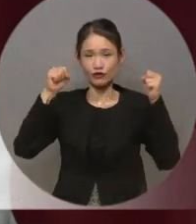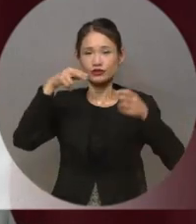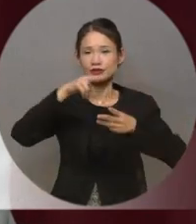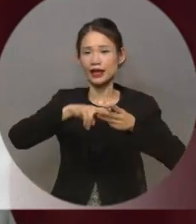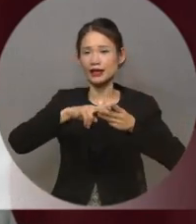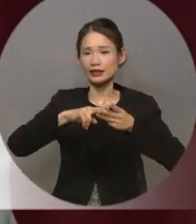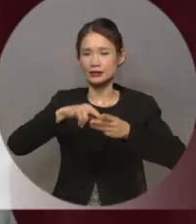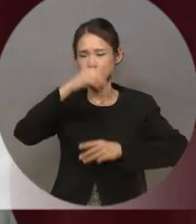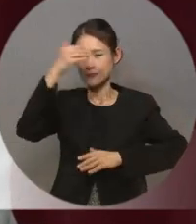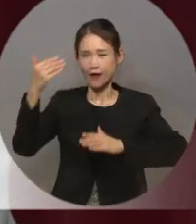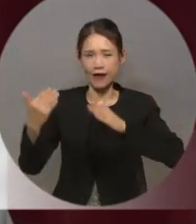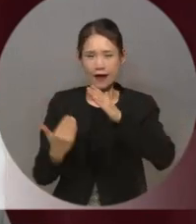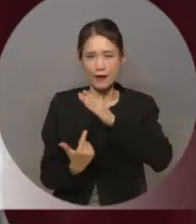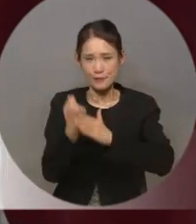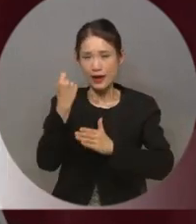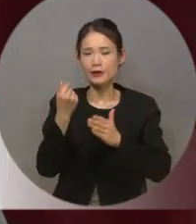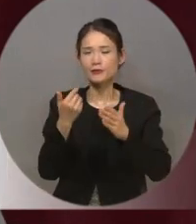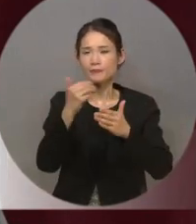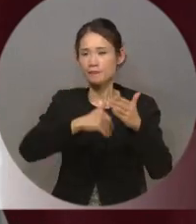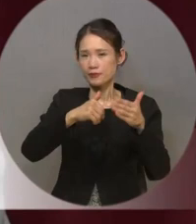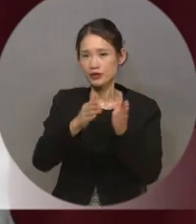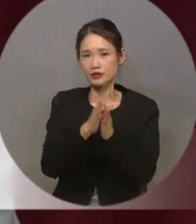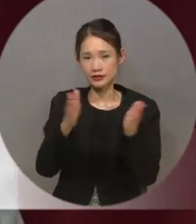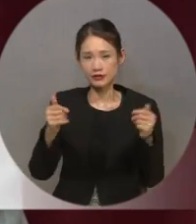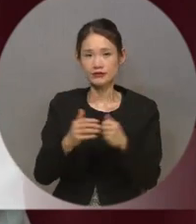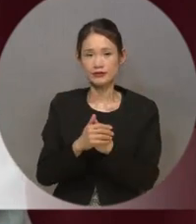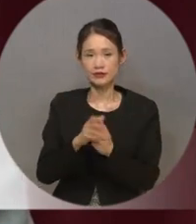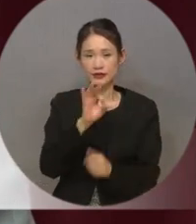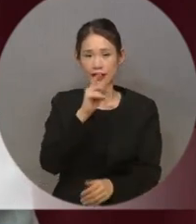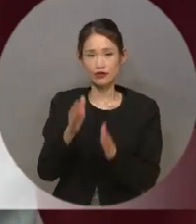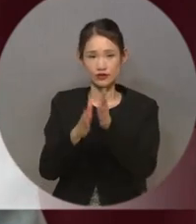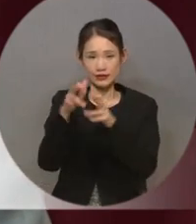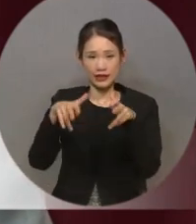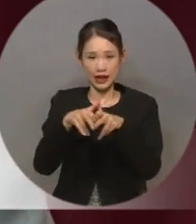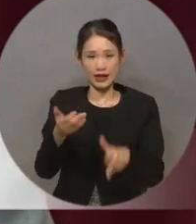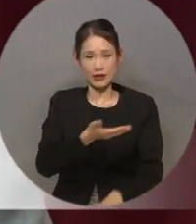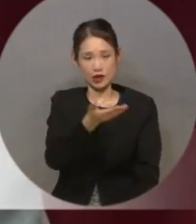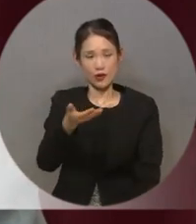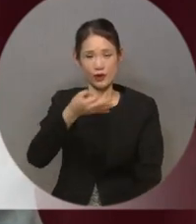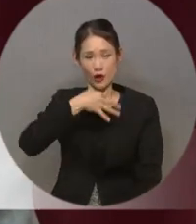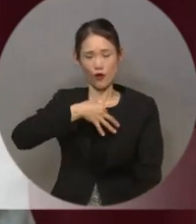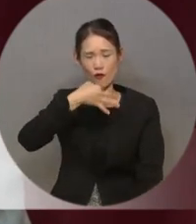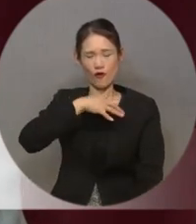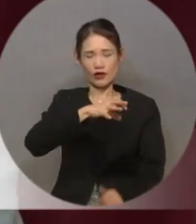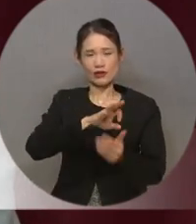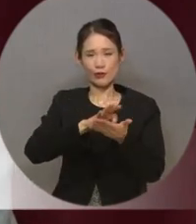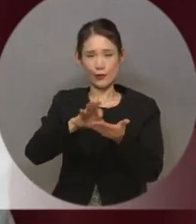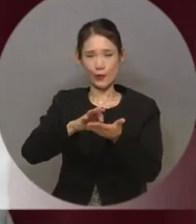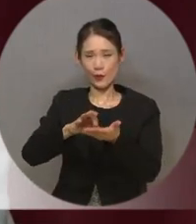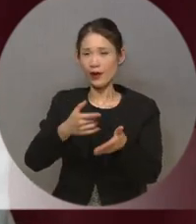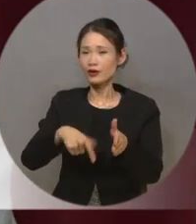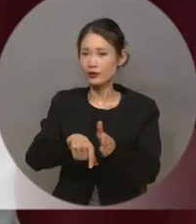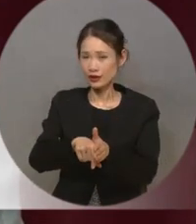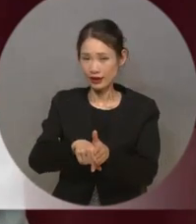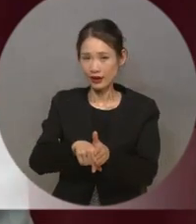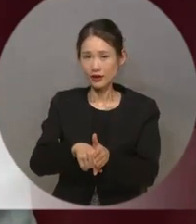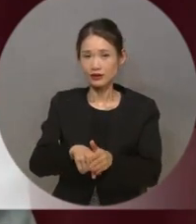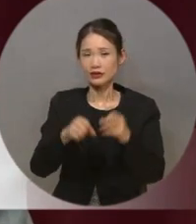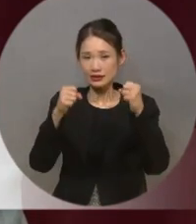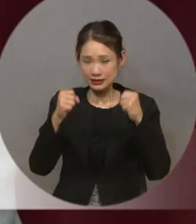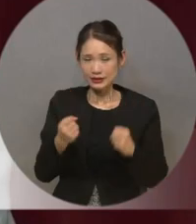빨리 착공하여서 양주시 장애인들이 보다 효율적으로 이용할 수 있도록 여기